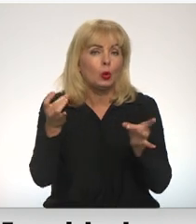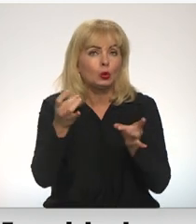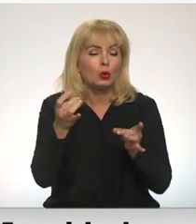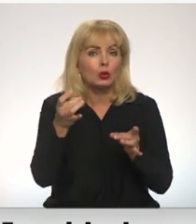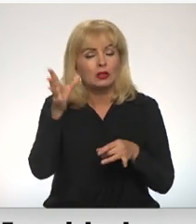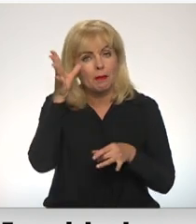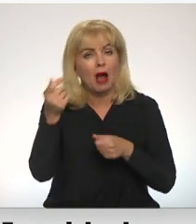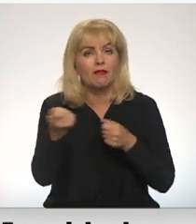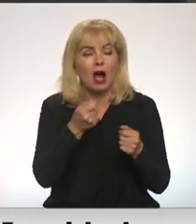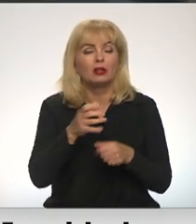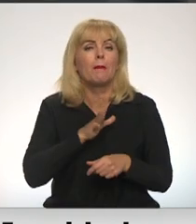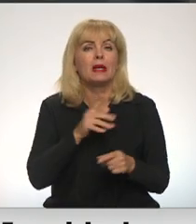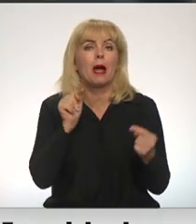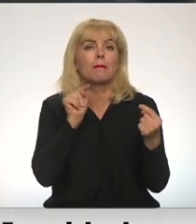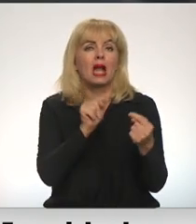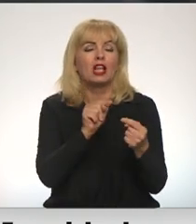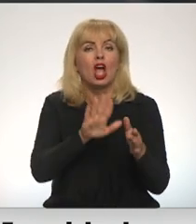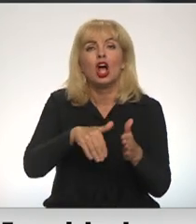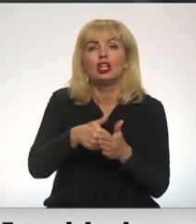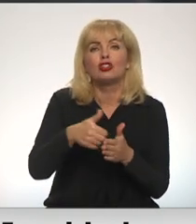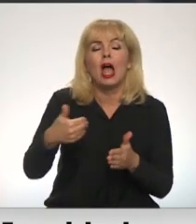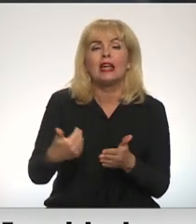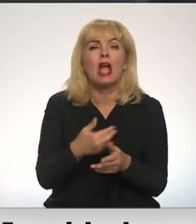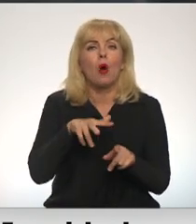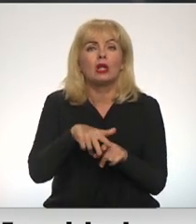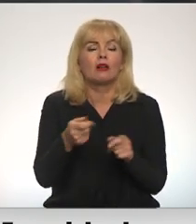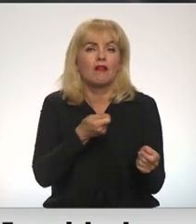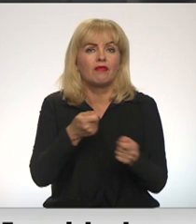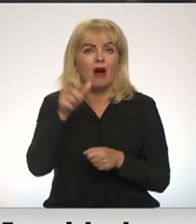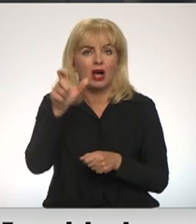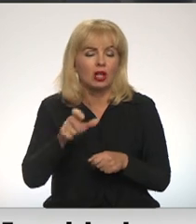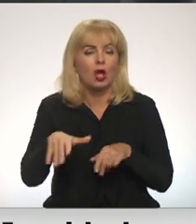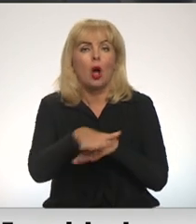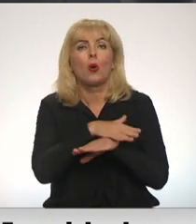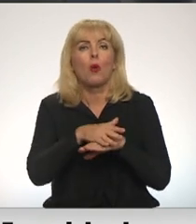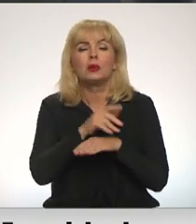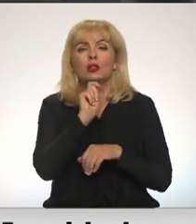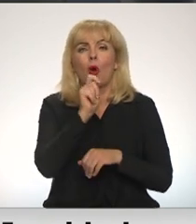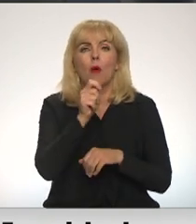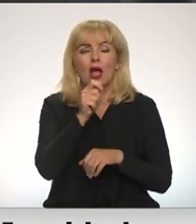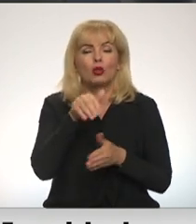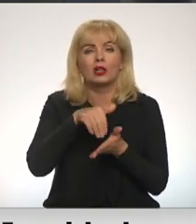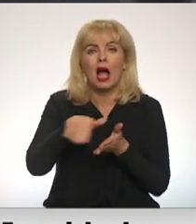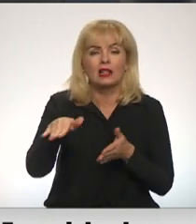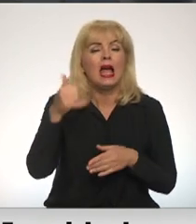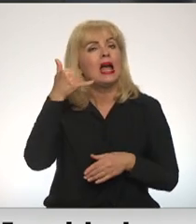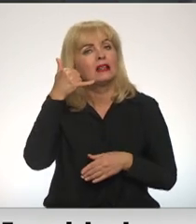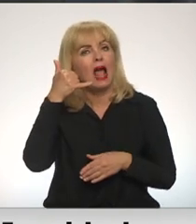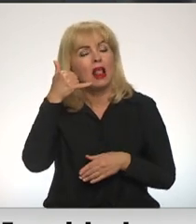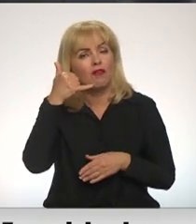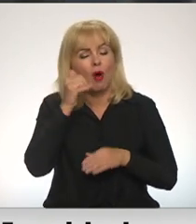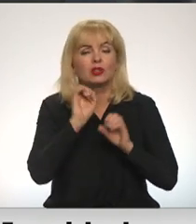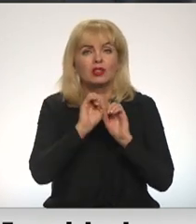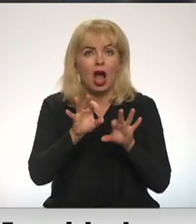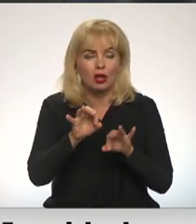Pret balsoja tikai līdzinējais Jaunjelgavas novada vadītājs, kurš no publiska komentāra atteicās, bet telefona sarunā skaidroja, ka